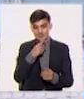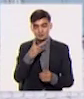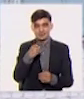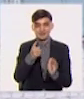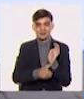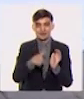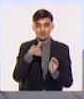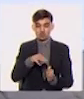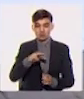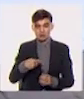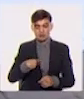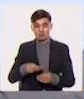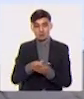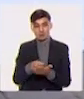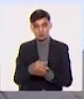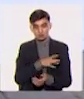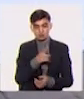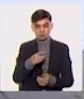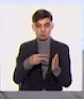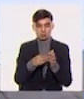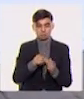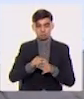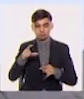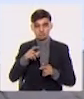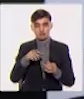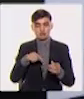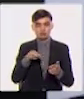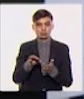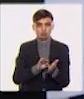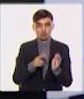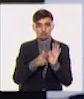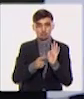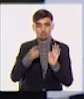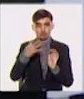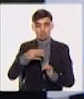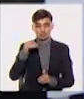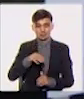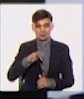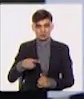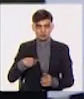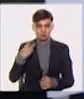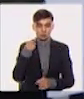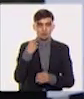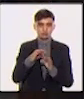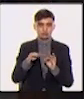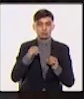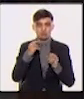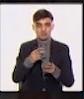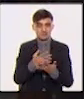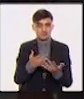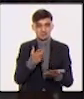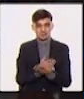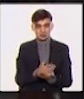келген екен. Баға өзгерген соң бірден 740 мың теңге берешек болып қалыпты. Бұндай кәсіпкерлер бірнешеу.